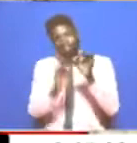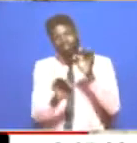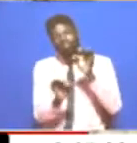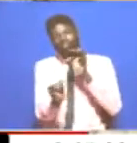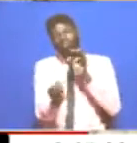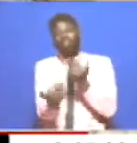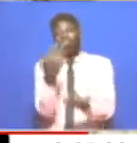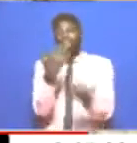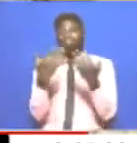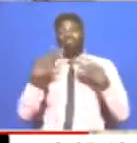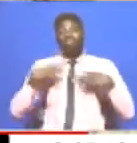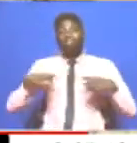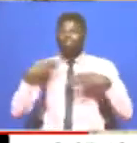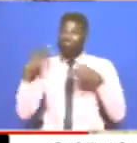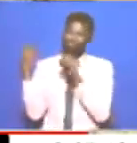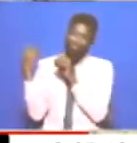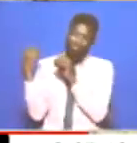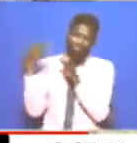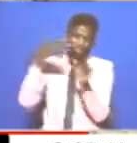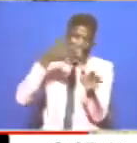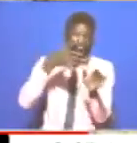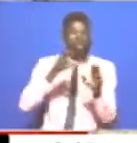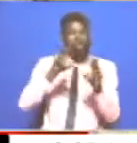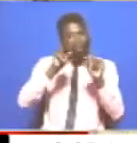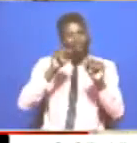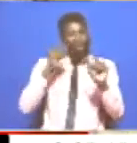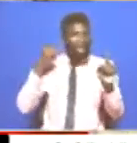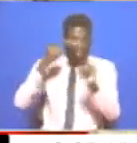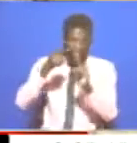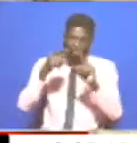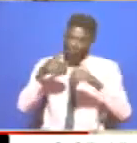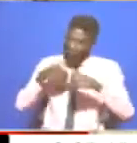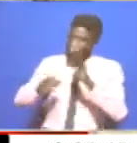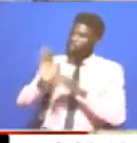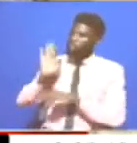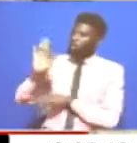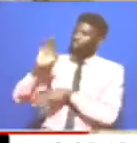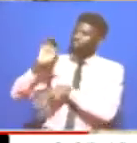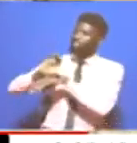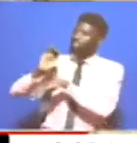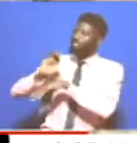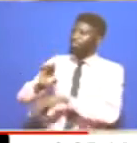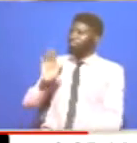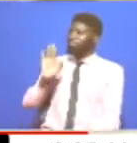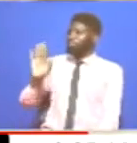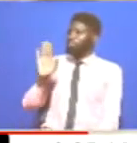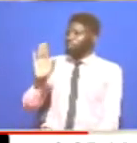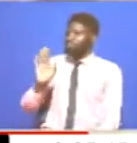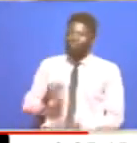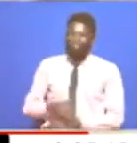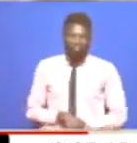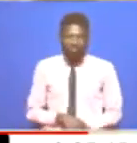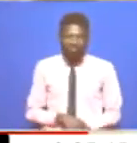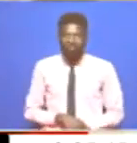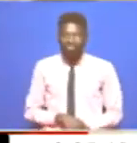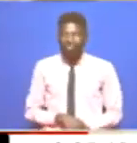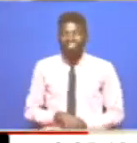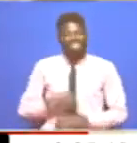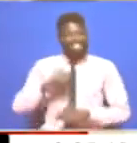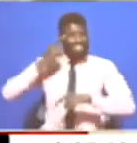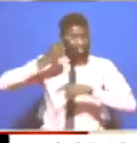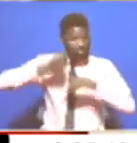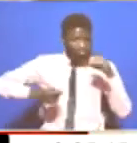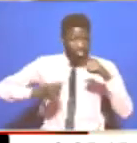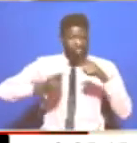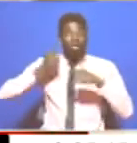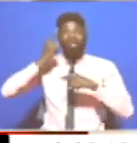huko washike mambo ya injili yao ama washike dini yao. Kwa kila mwaka